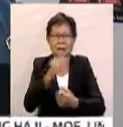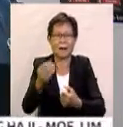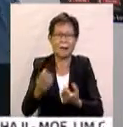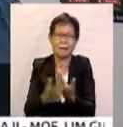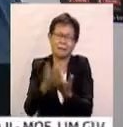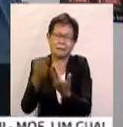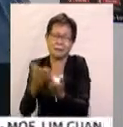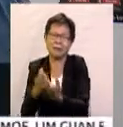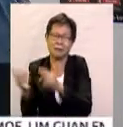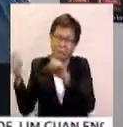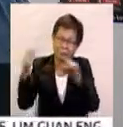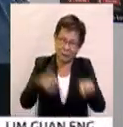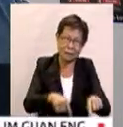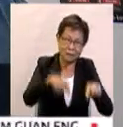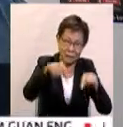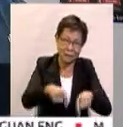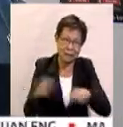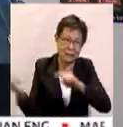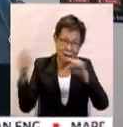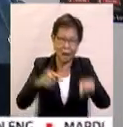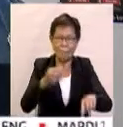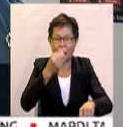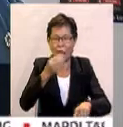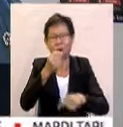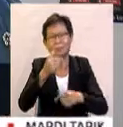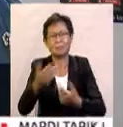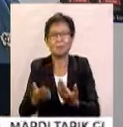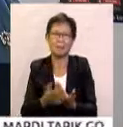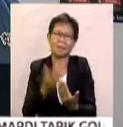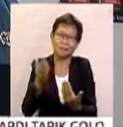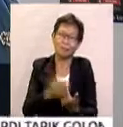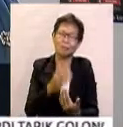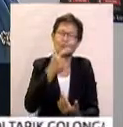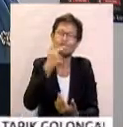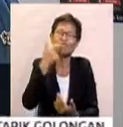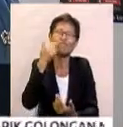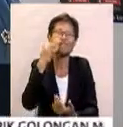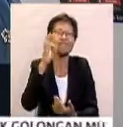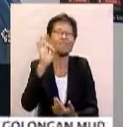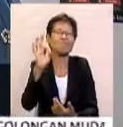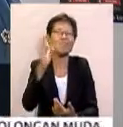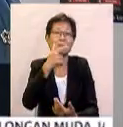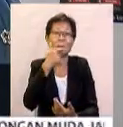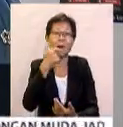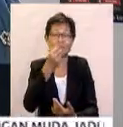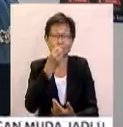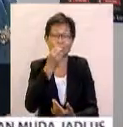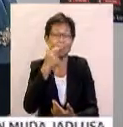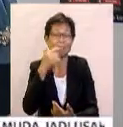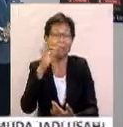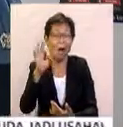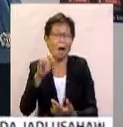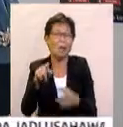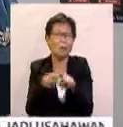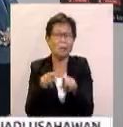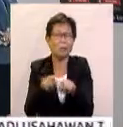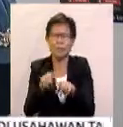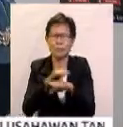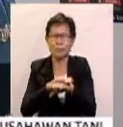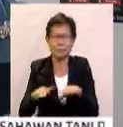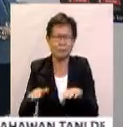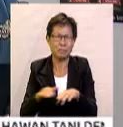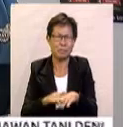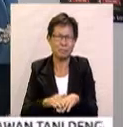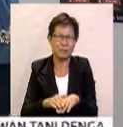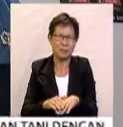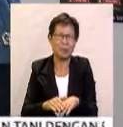bila datang kret, makanan dia memang mengenyangkan, sedap, rasa macam rasa dia macam bukan makanan vegetarian,